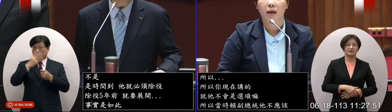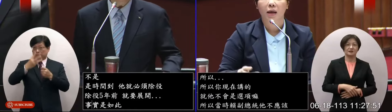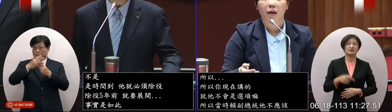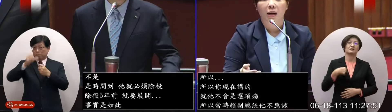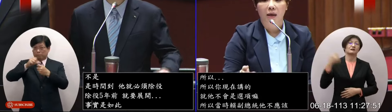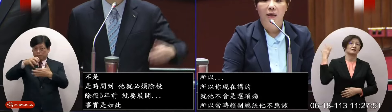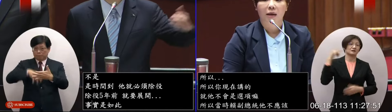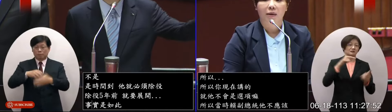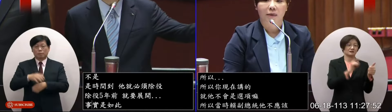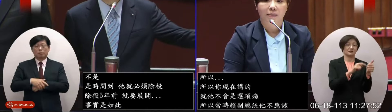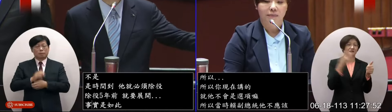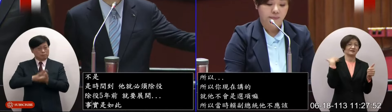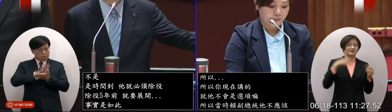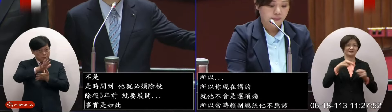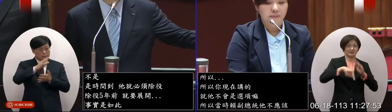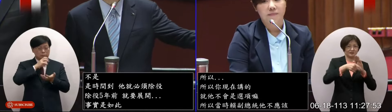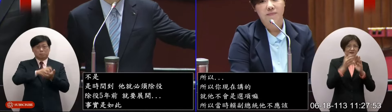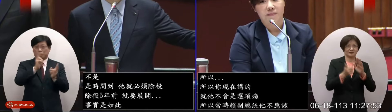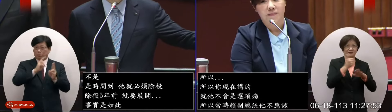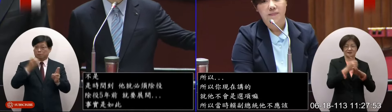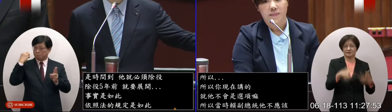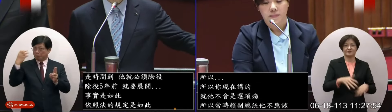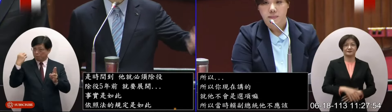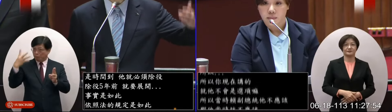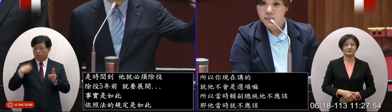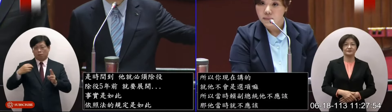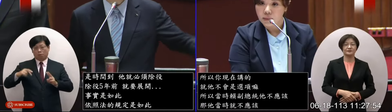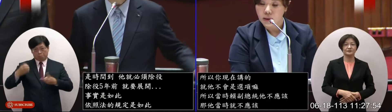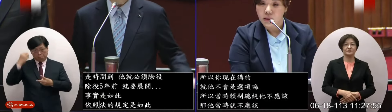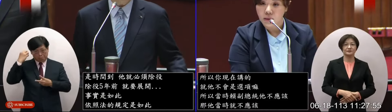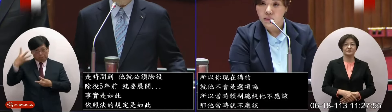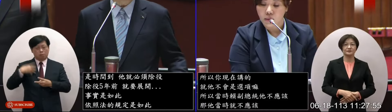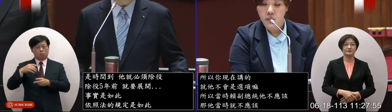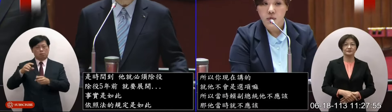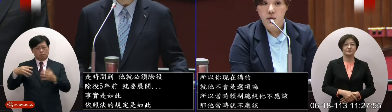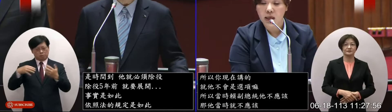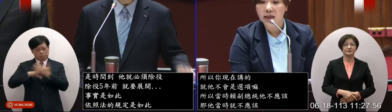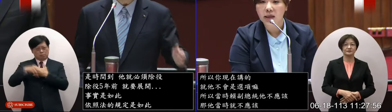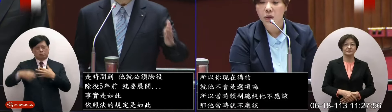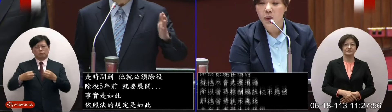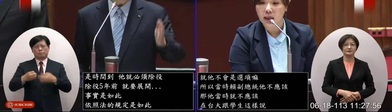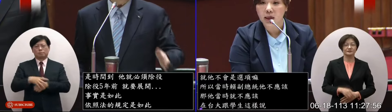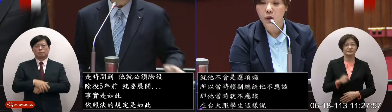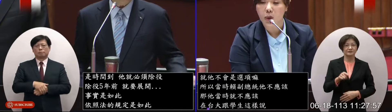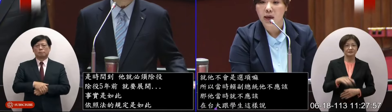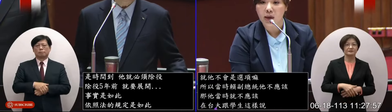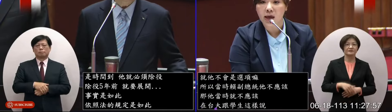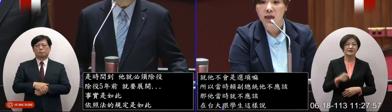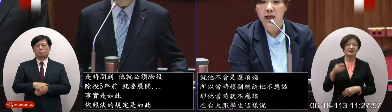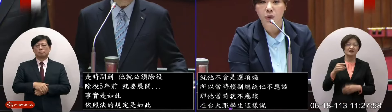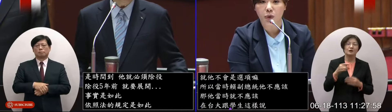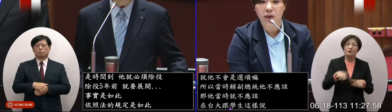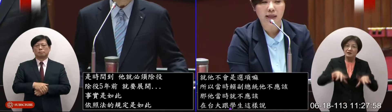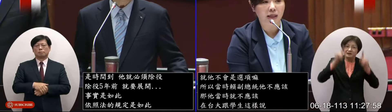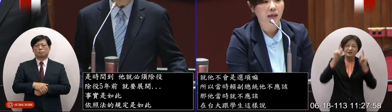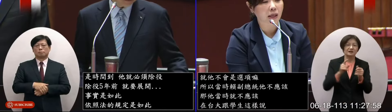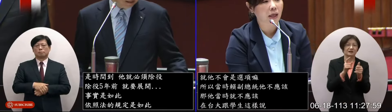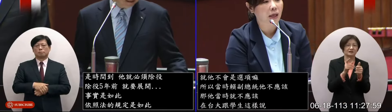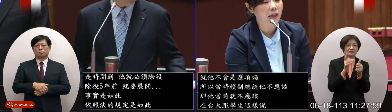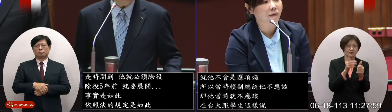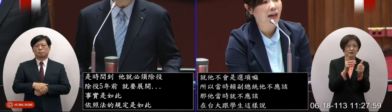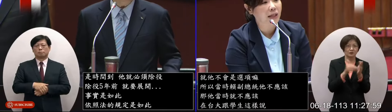啊，三五年在未来的核能有新的核能发展的时候，那是又另外一种讨论呐。 未来那个是未来，我刚才一开始我就提